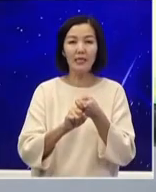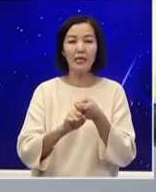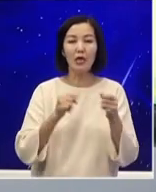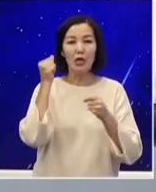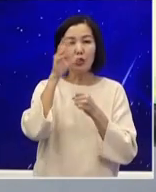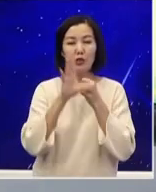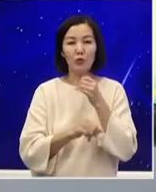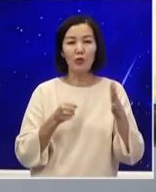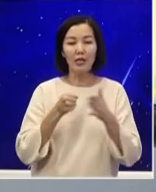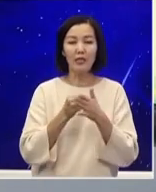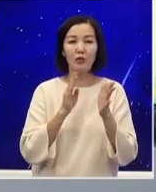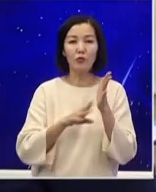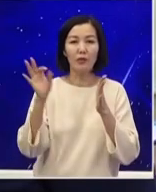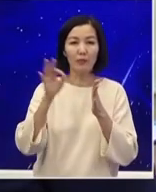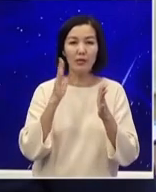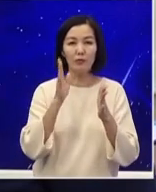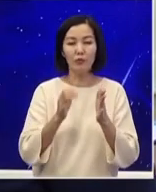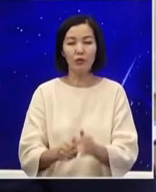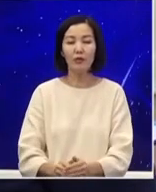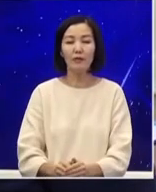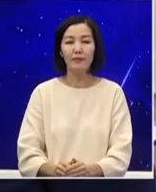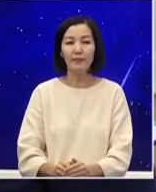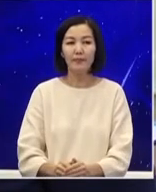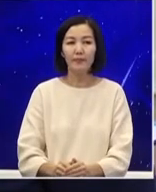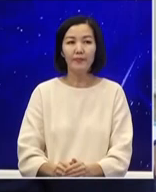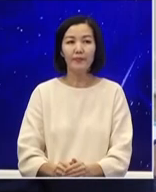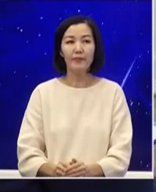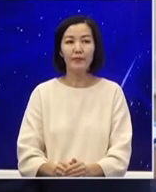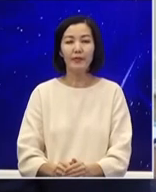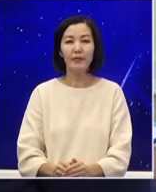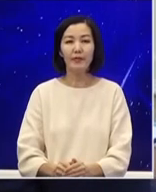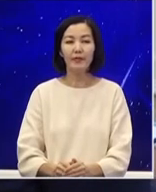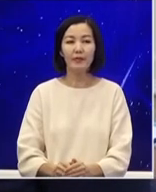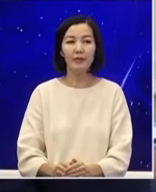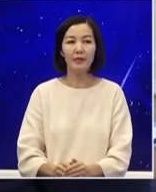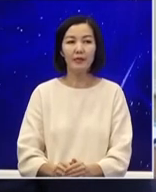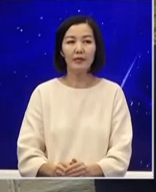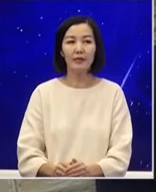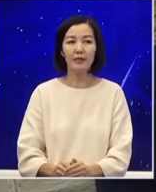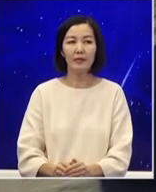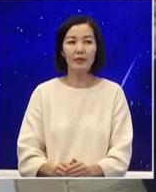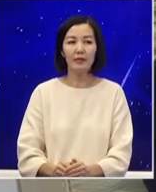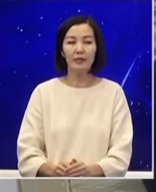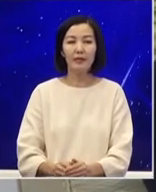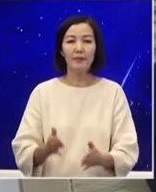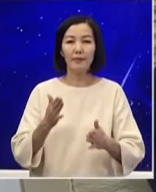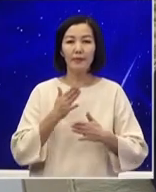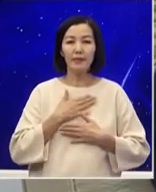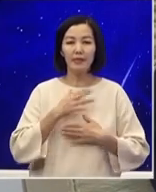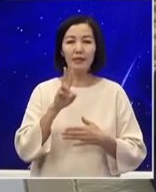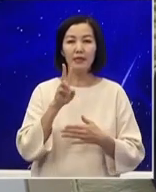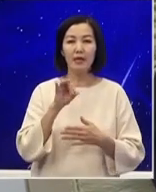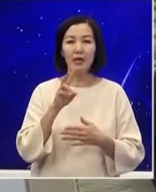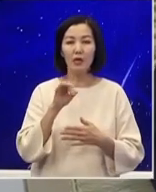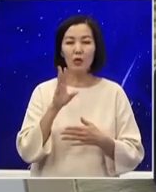көрсеткіш 90%-ға жетпек. Когда Нарынколе район открыли, один из первых объектов, который мы